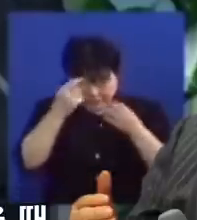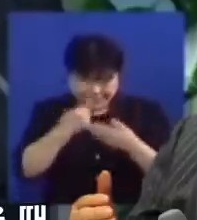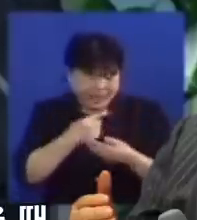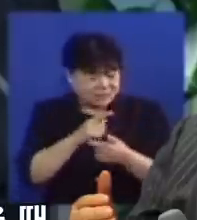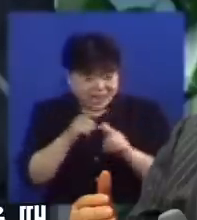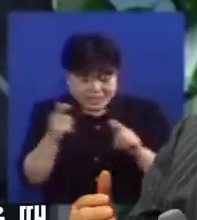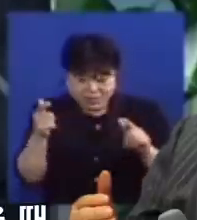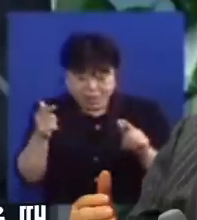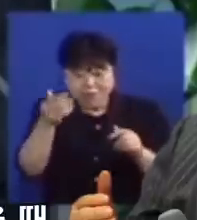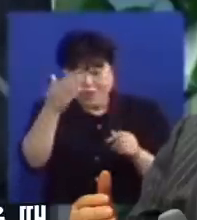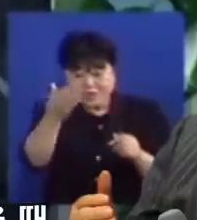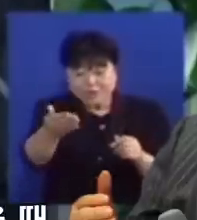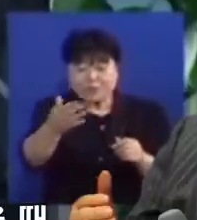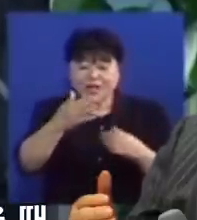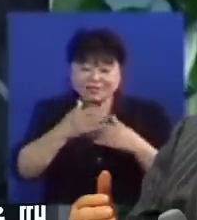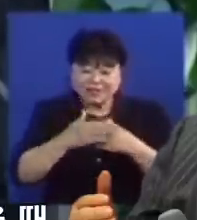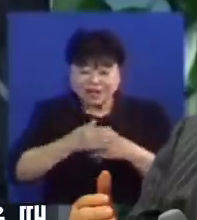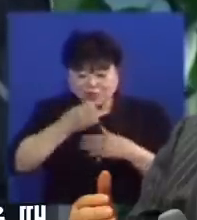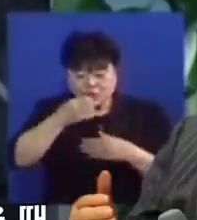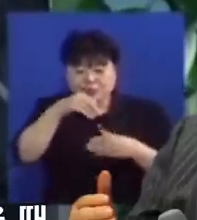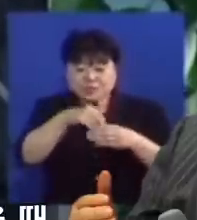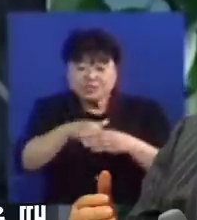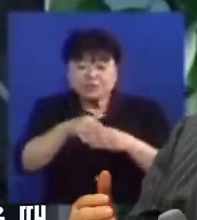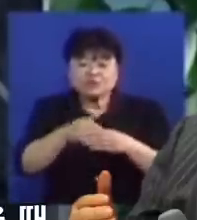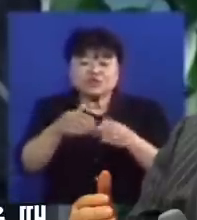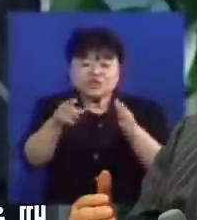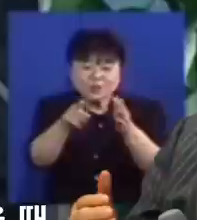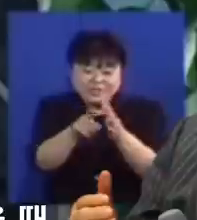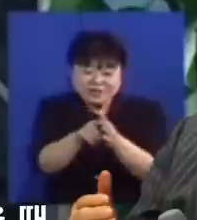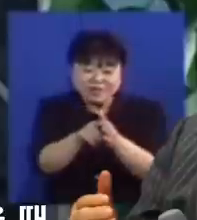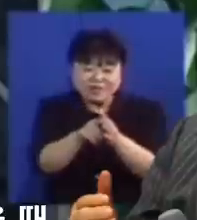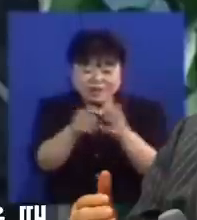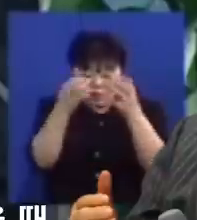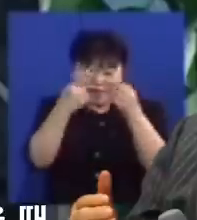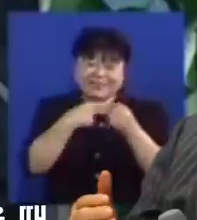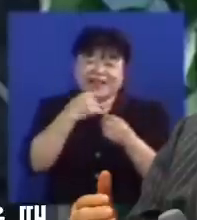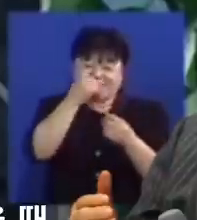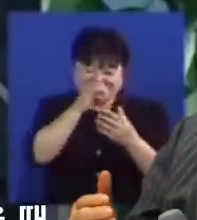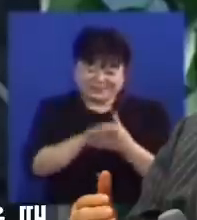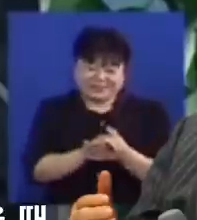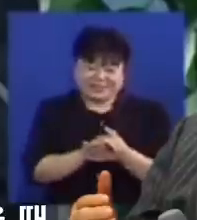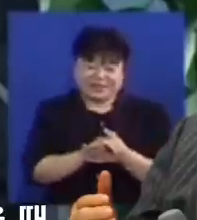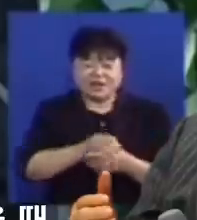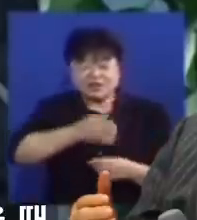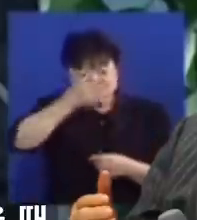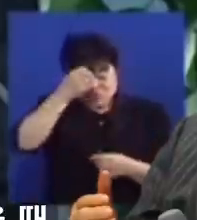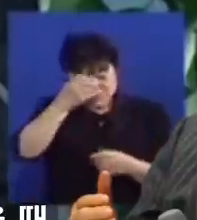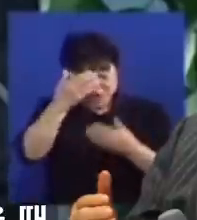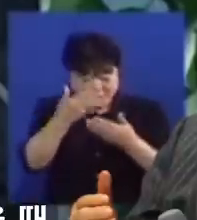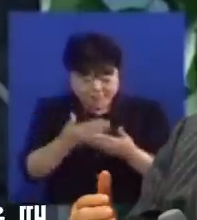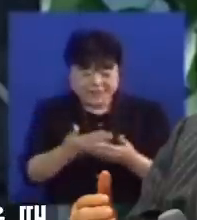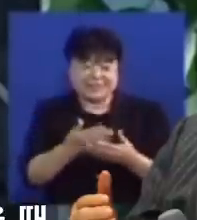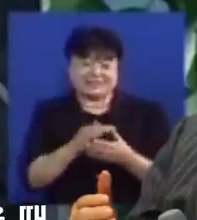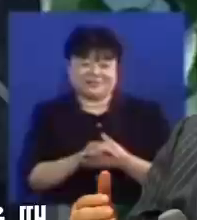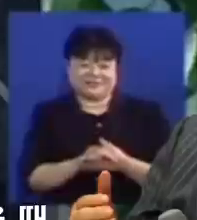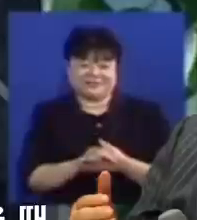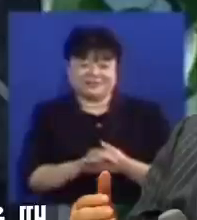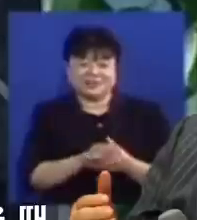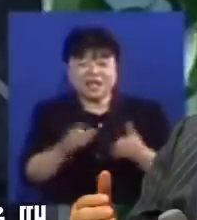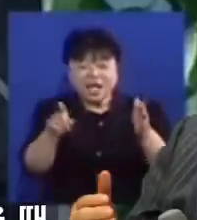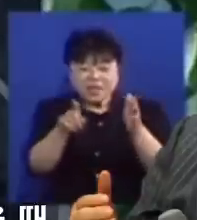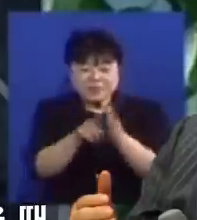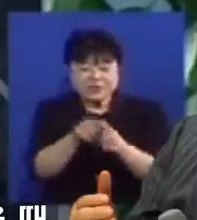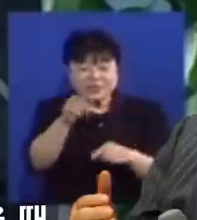않았었습니다. 여러분과 나에게 꿈을 심어주기 위해서 고난을 당한 것입니다. 그 꿈을 받아들여서 우리가